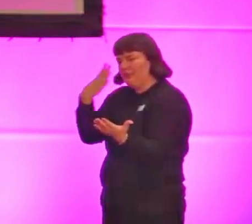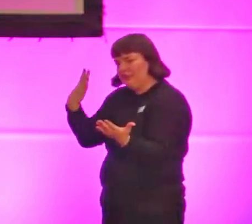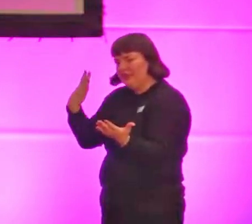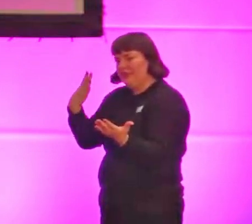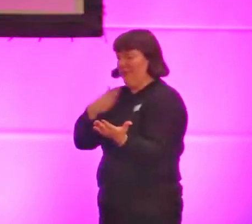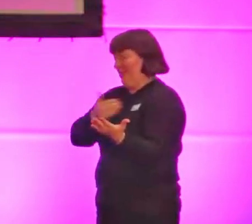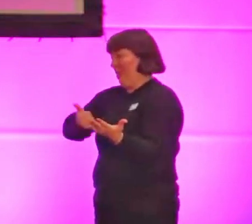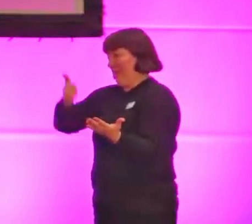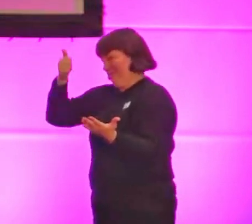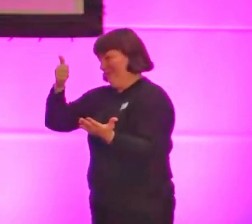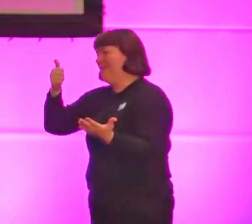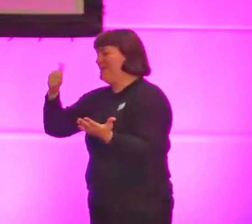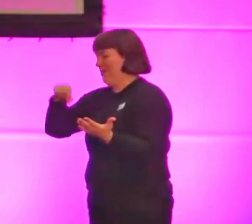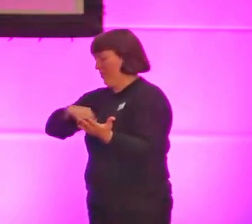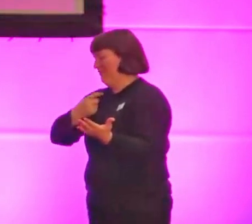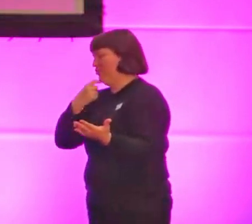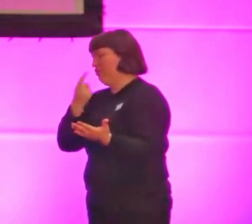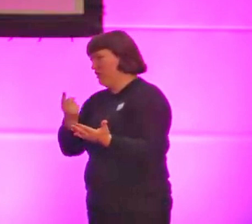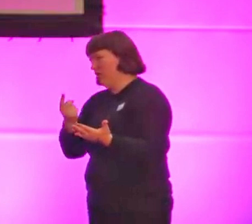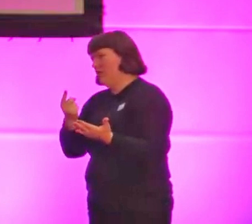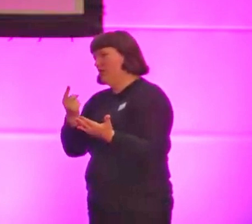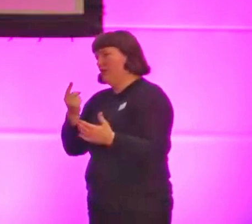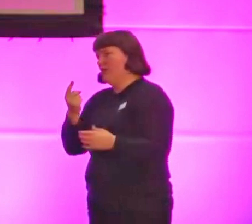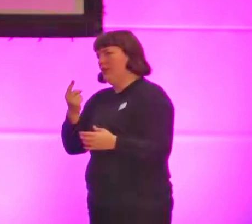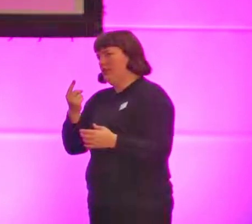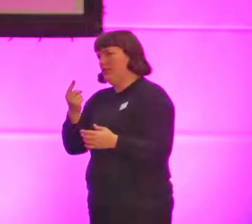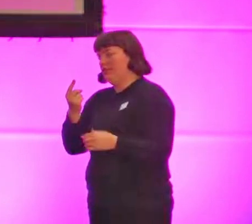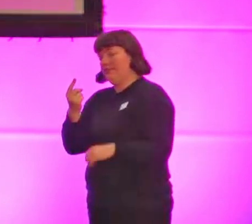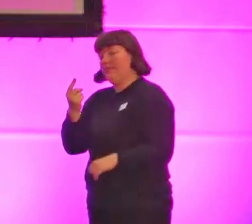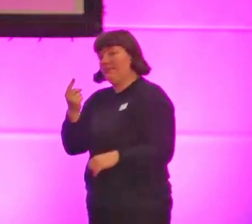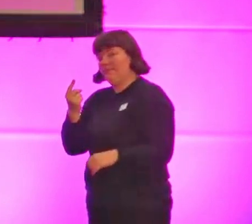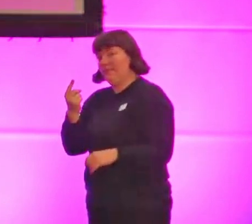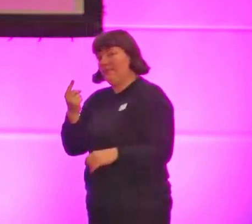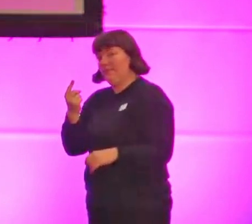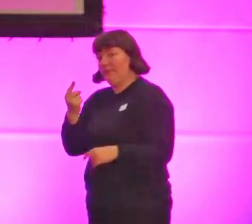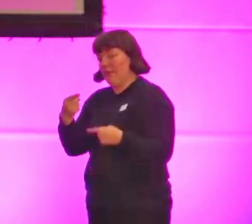min chef, hon sa att bytet av